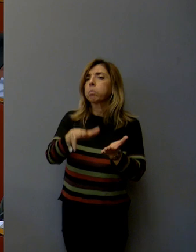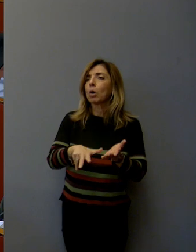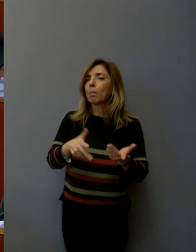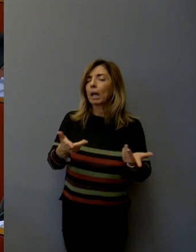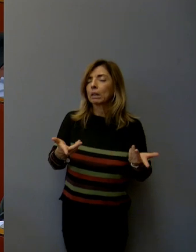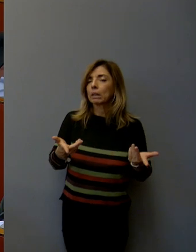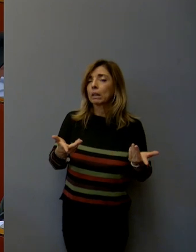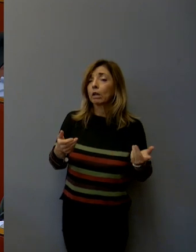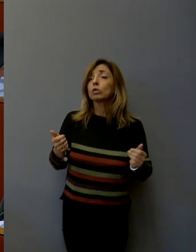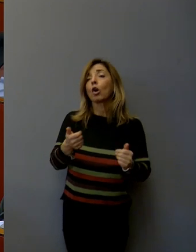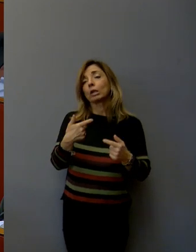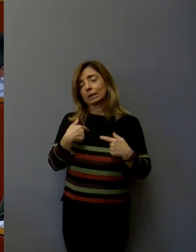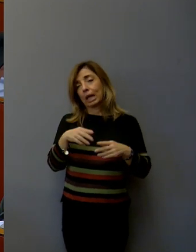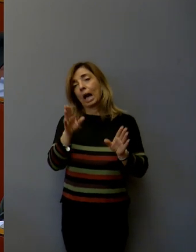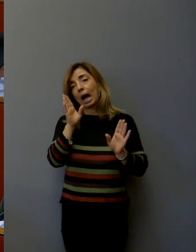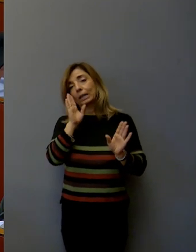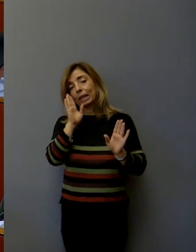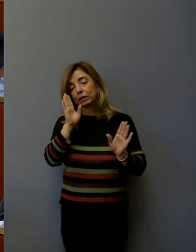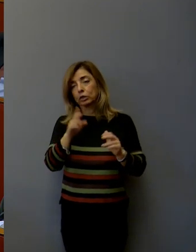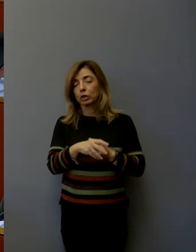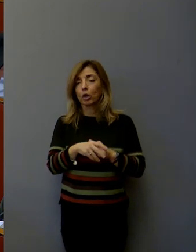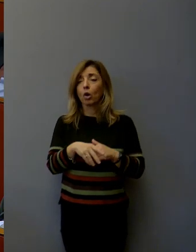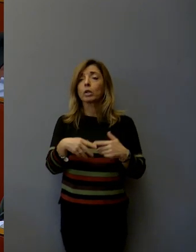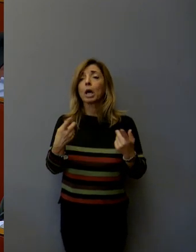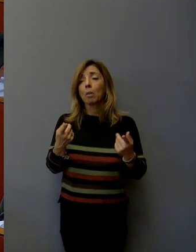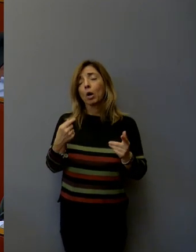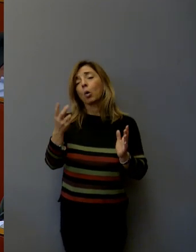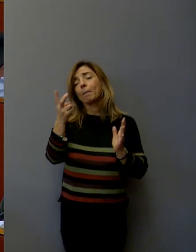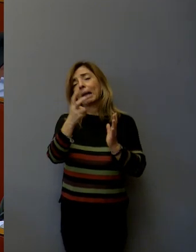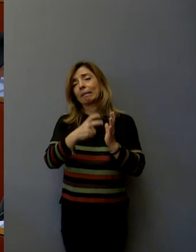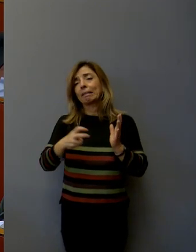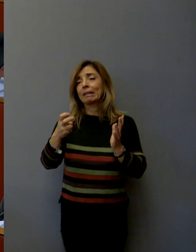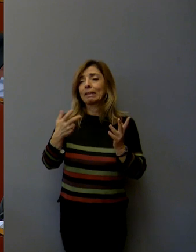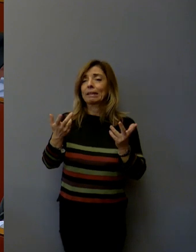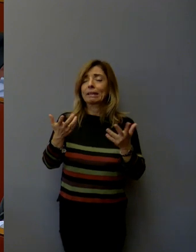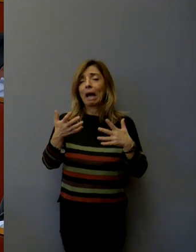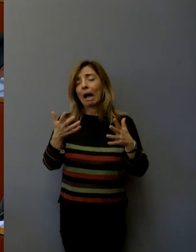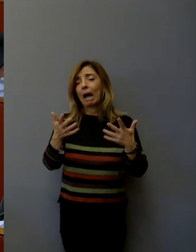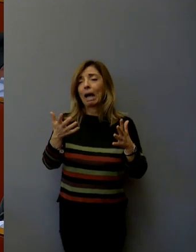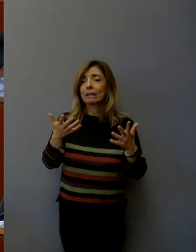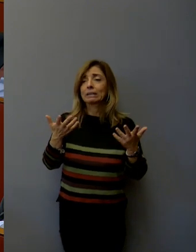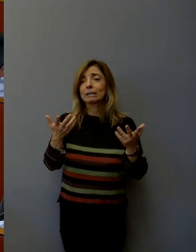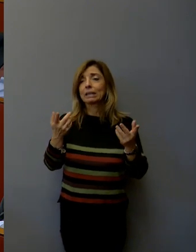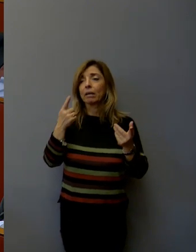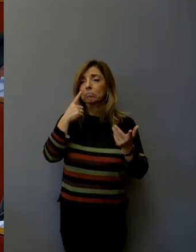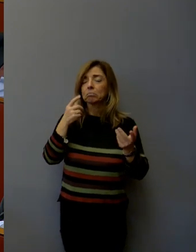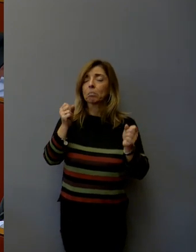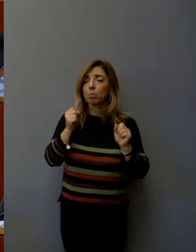e se non va beh lui nelle onere di urbanizzazione faremo in modo che qualcosa arrivi al territorio